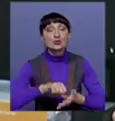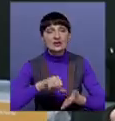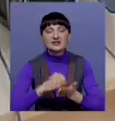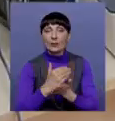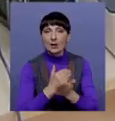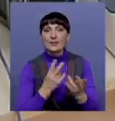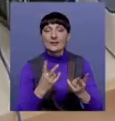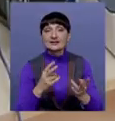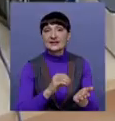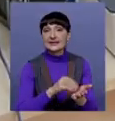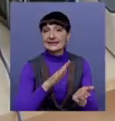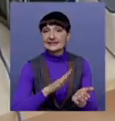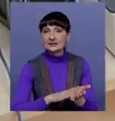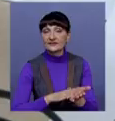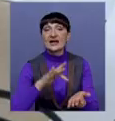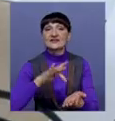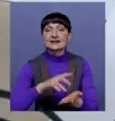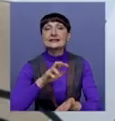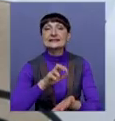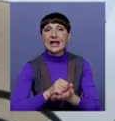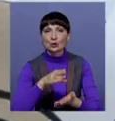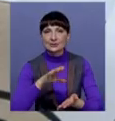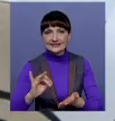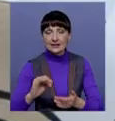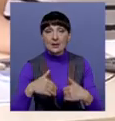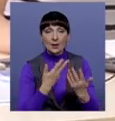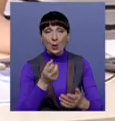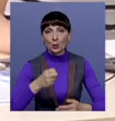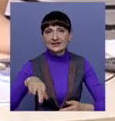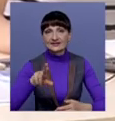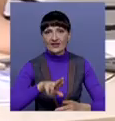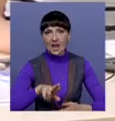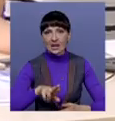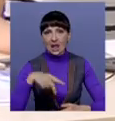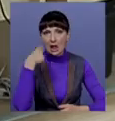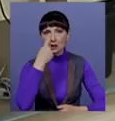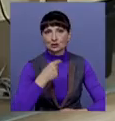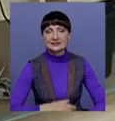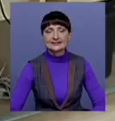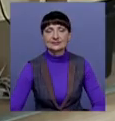программе, необходимо зарегистрироваться в центре занятости, предъявив удостоверение личности.